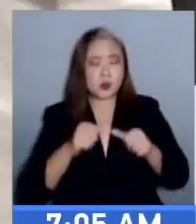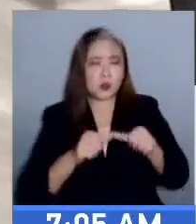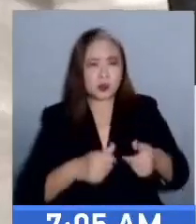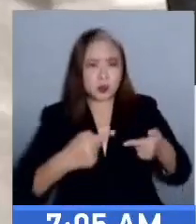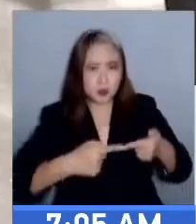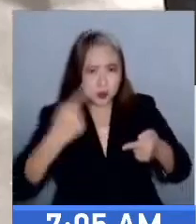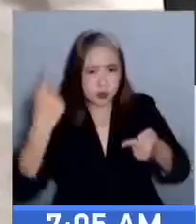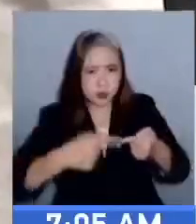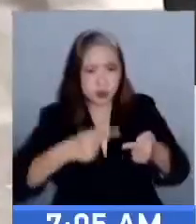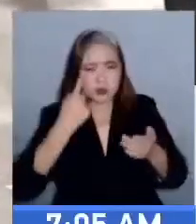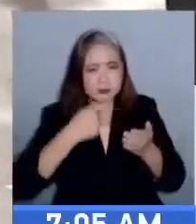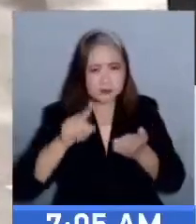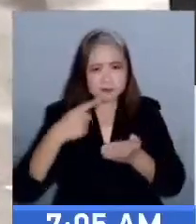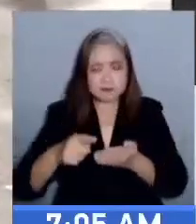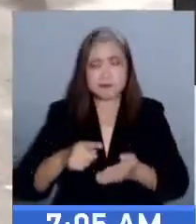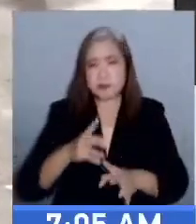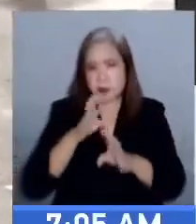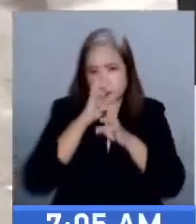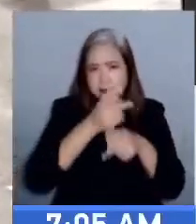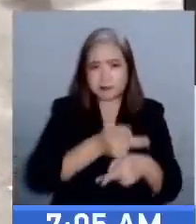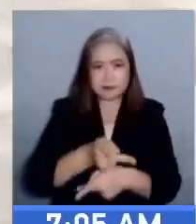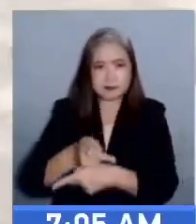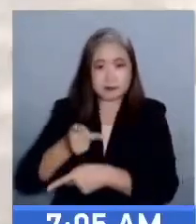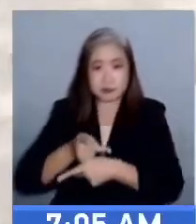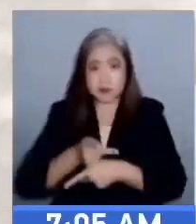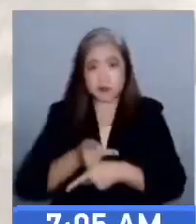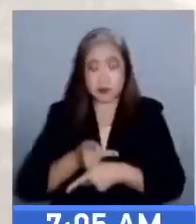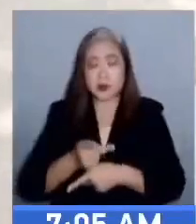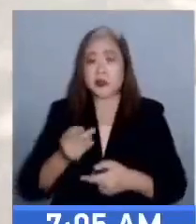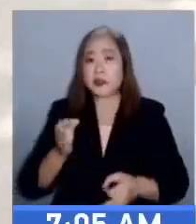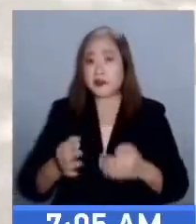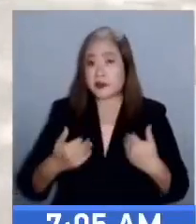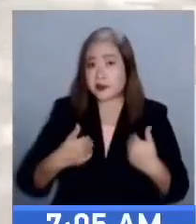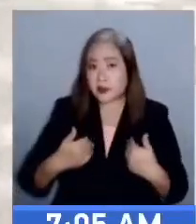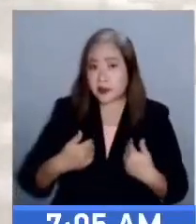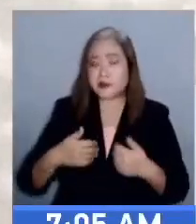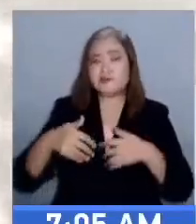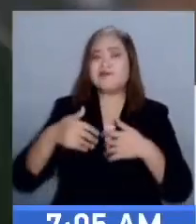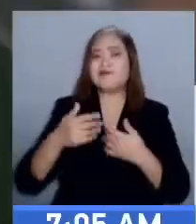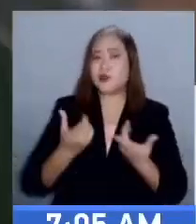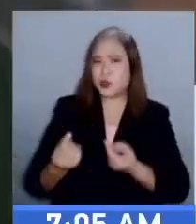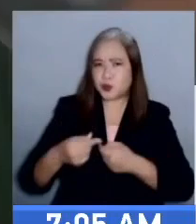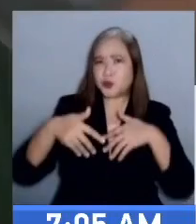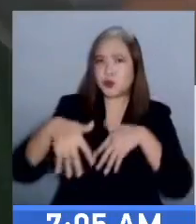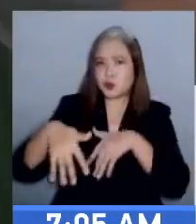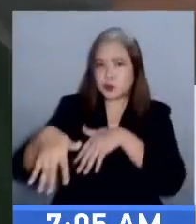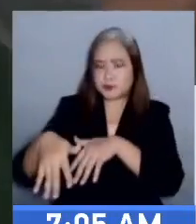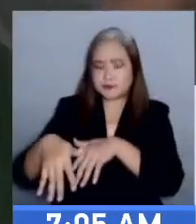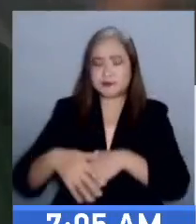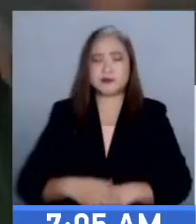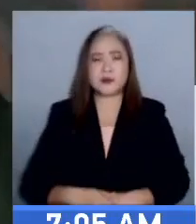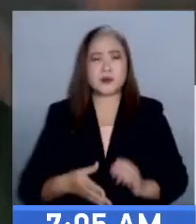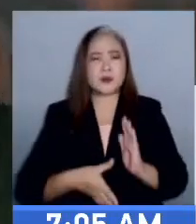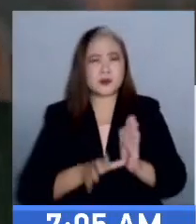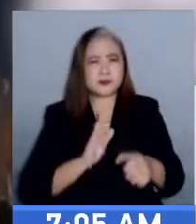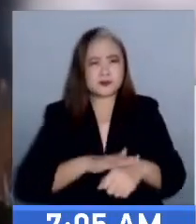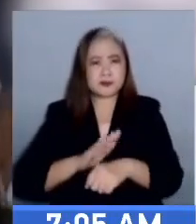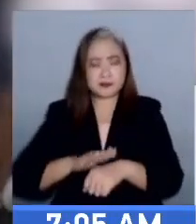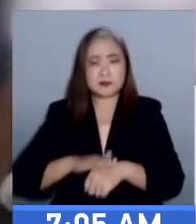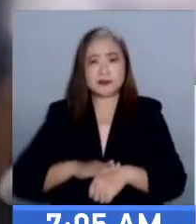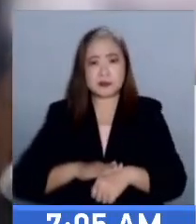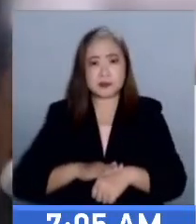ng seguridad lalo na at may mga magsasagawa ng motorcade. Paalala ng COMELEC na mahaharap sa disqualification